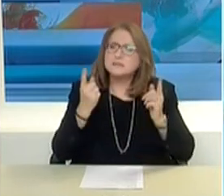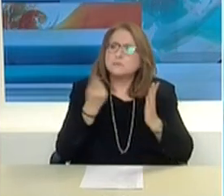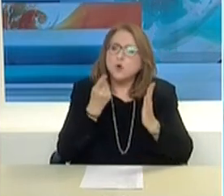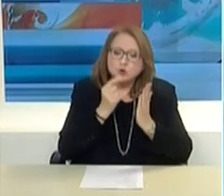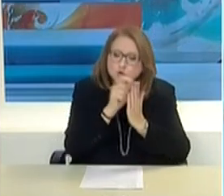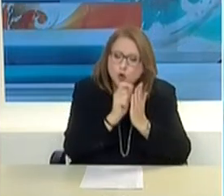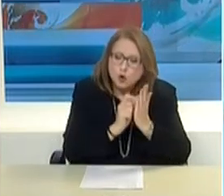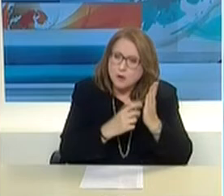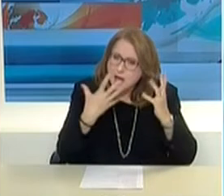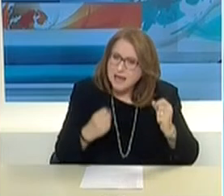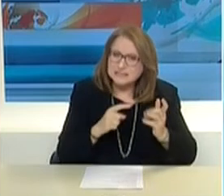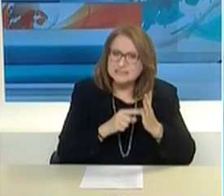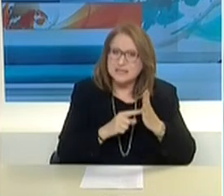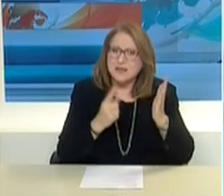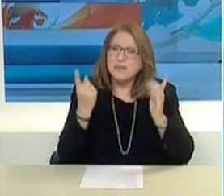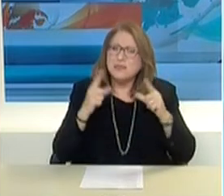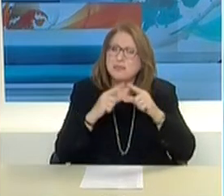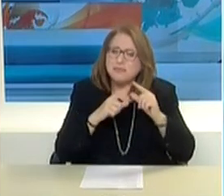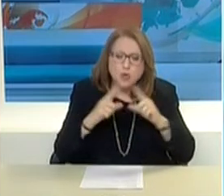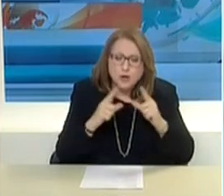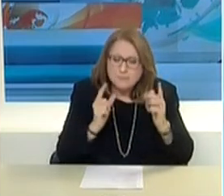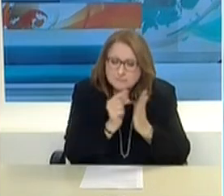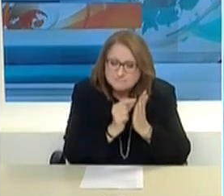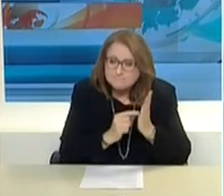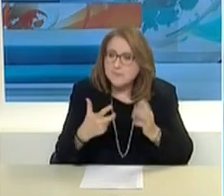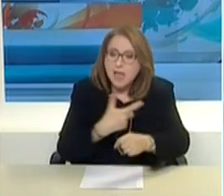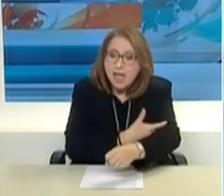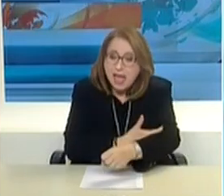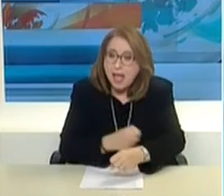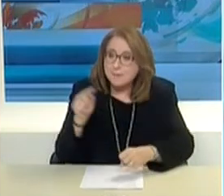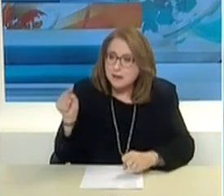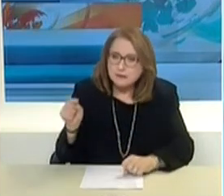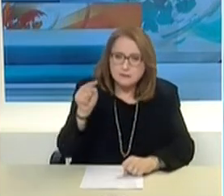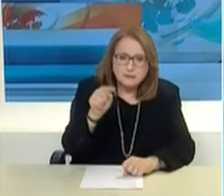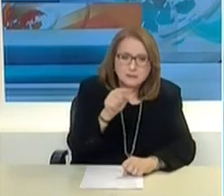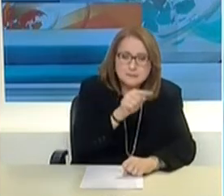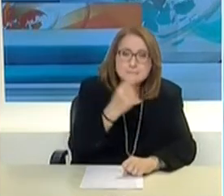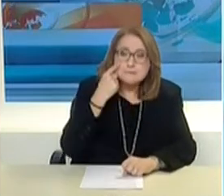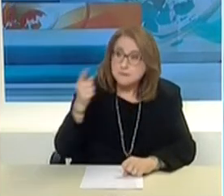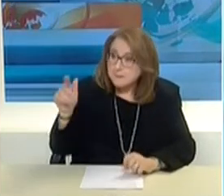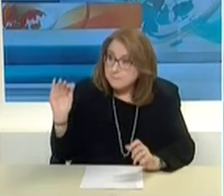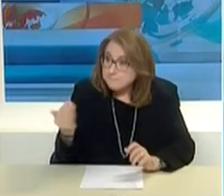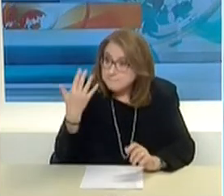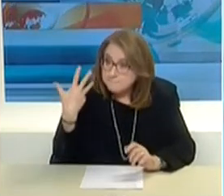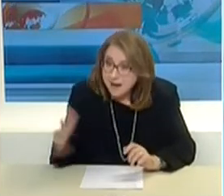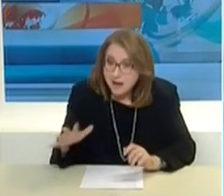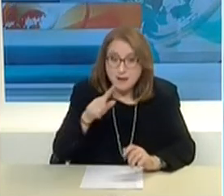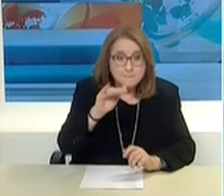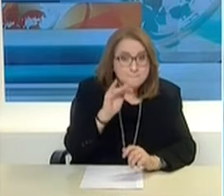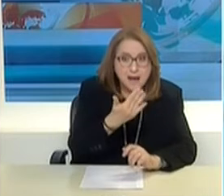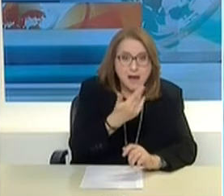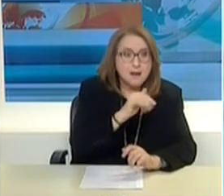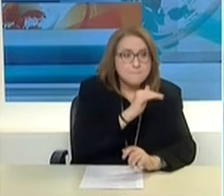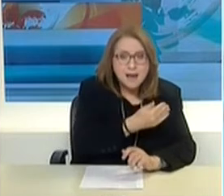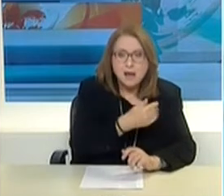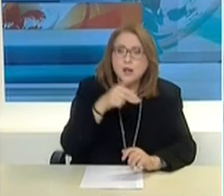επιδημιολογίας και παίρνεις αίμα για να δεις ποιοι έχουν περάσει την νόσο. Και αυτό το κάνεις τώρα,